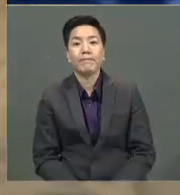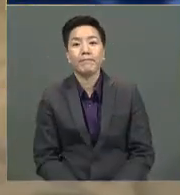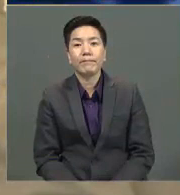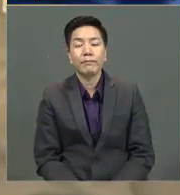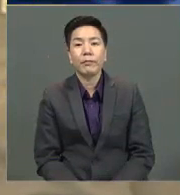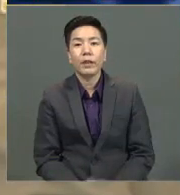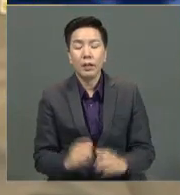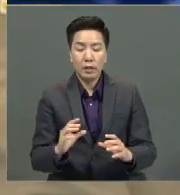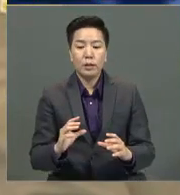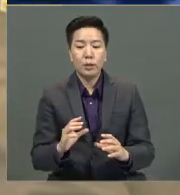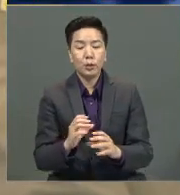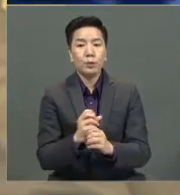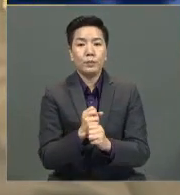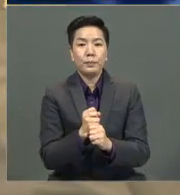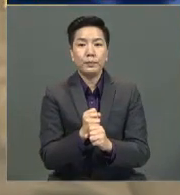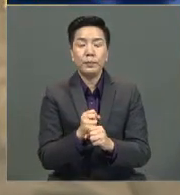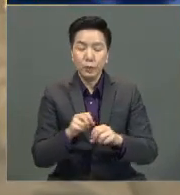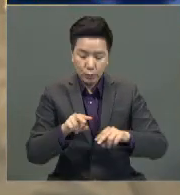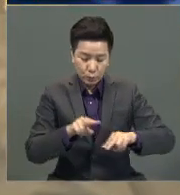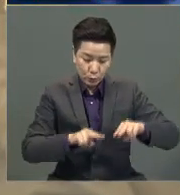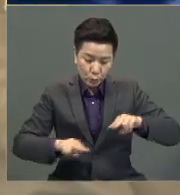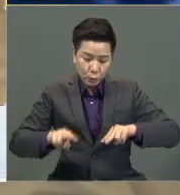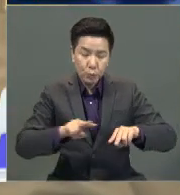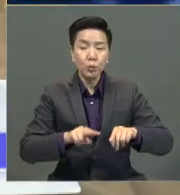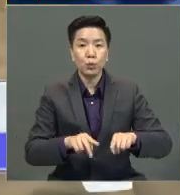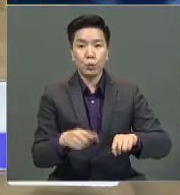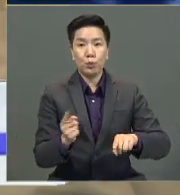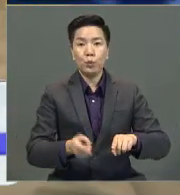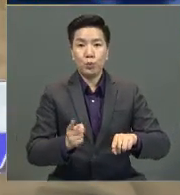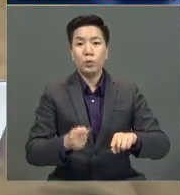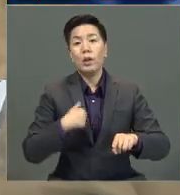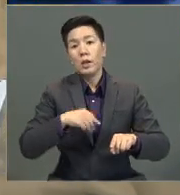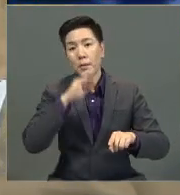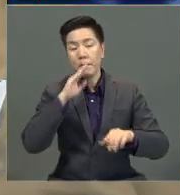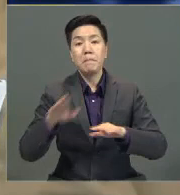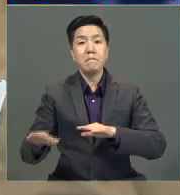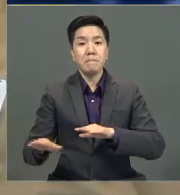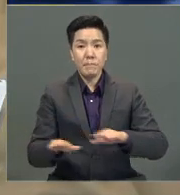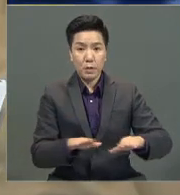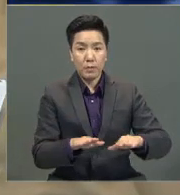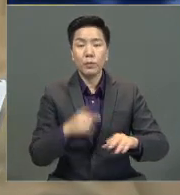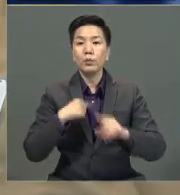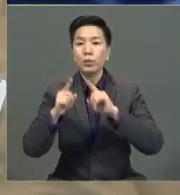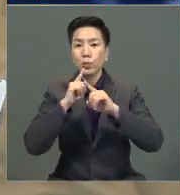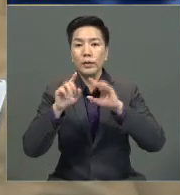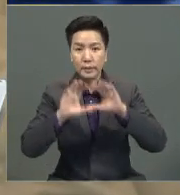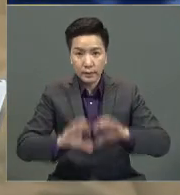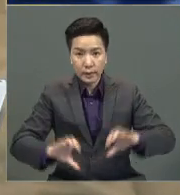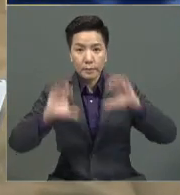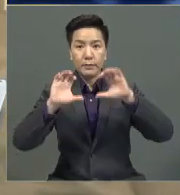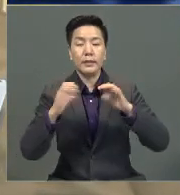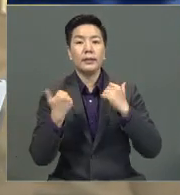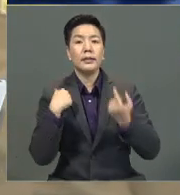สรุปแล้วก็คือกำลังตรวจสอบอยู่นะครับแล้วถ้ามีความพร้อมก็หารือกับรัฐบาลโด